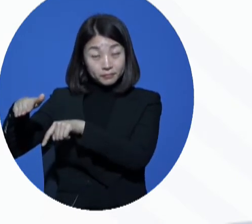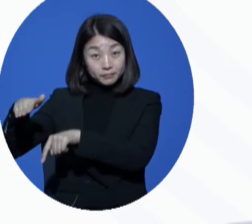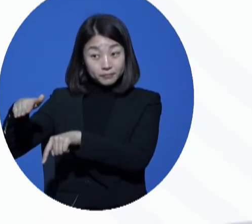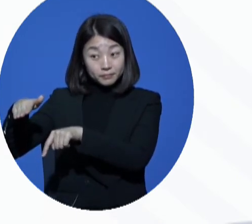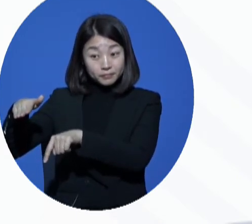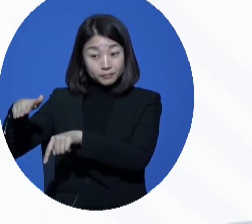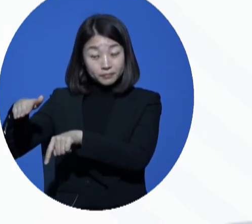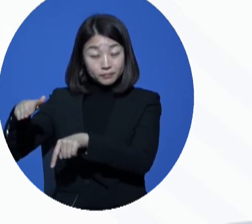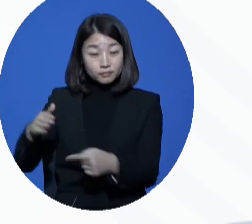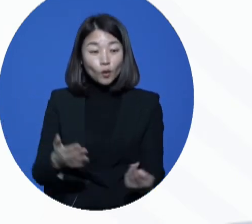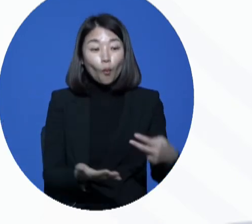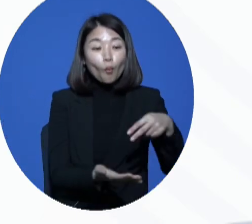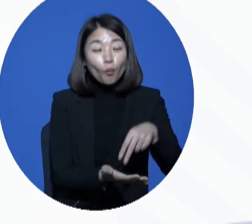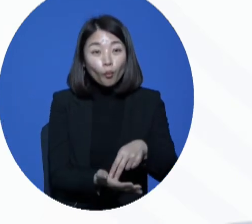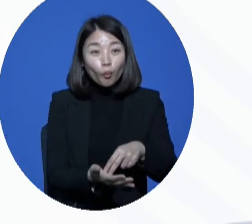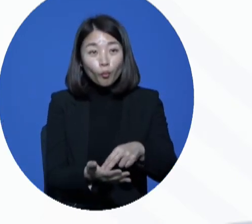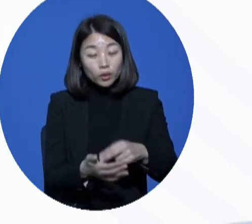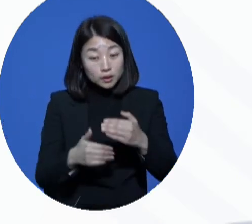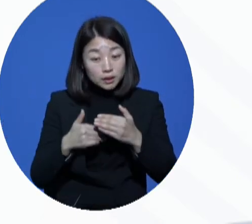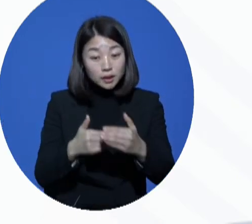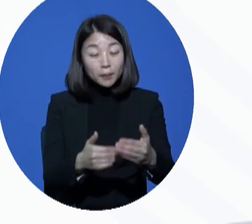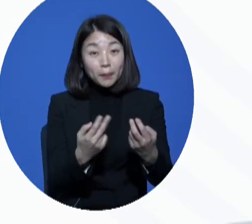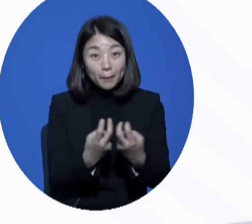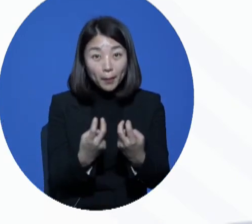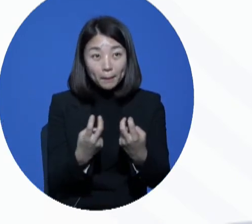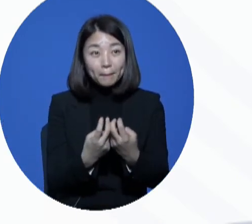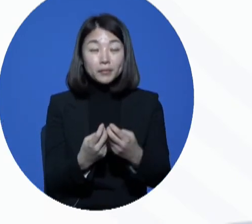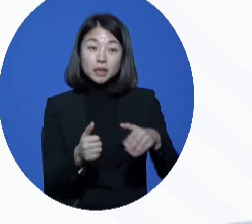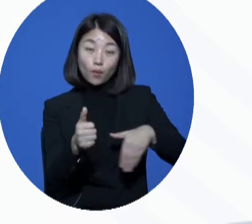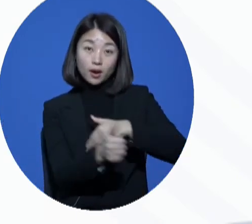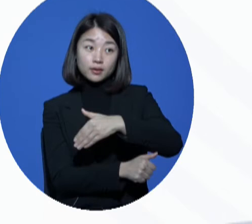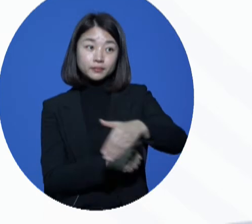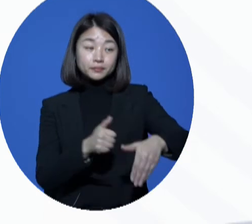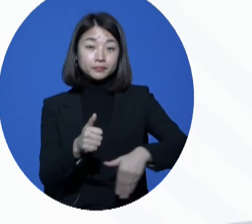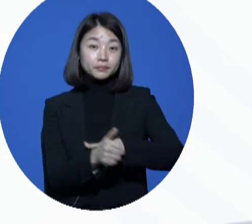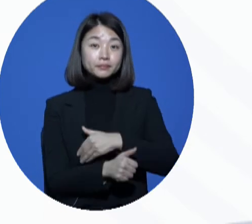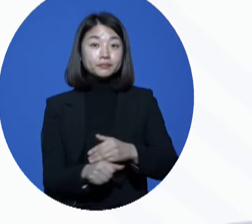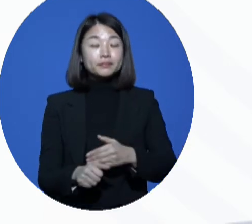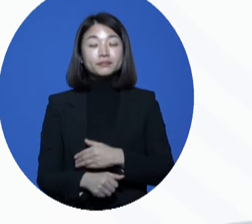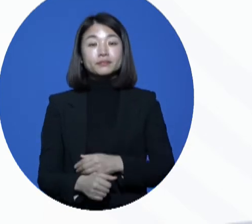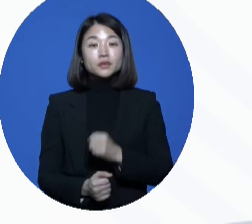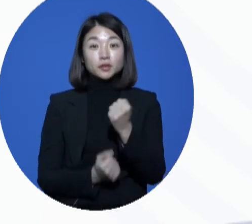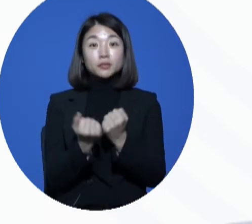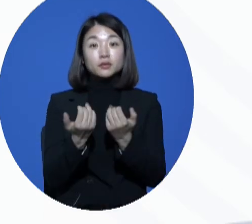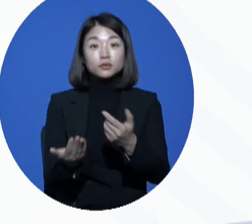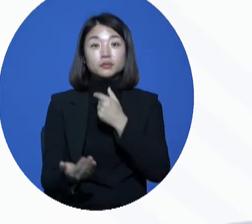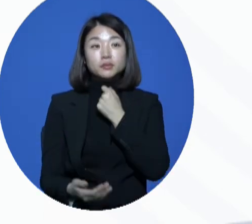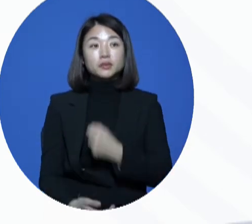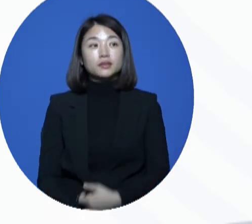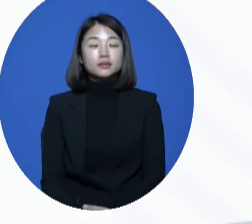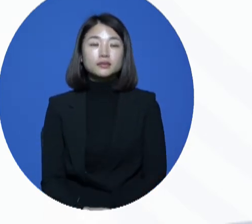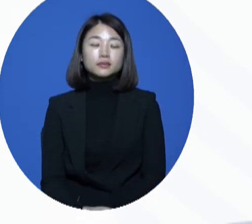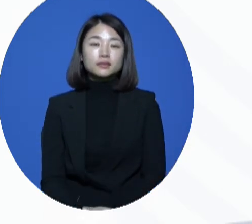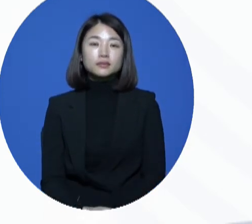탈시설 운동 등의 진행 경과와 탈시설 운동의 현안에 대해서 잠깐 말씀드리고 싶습니다.